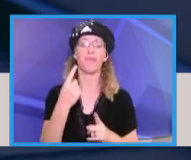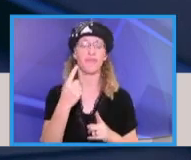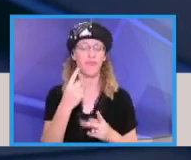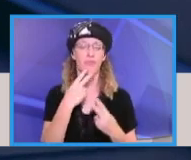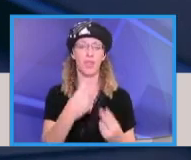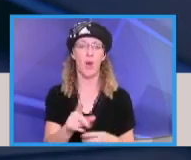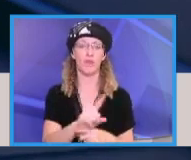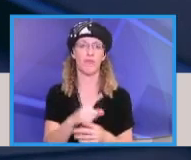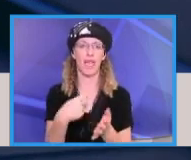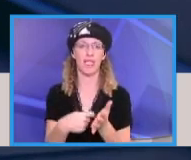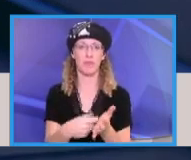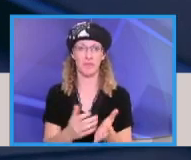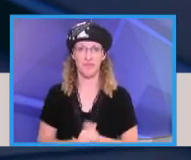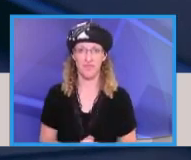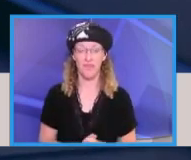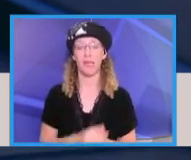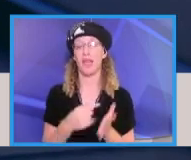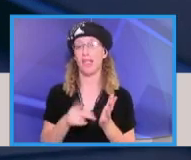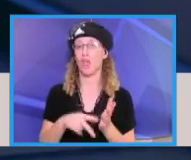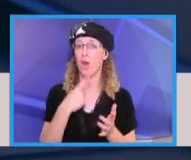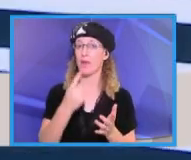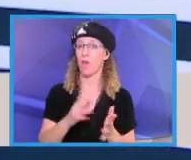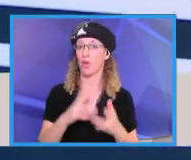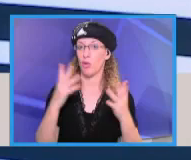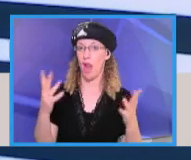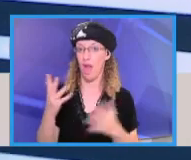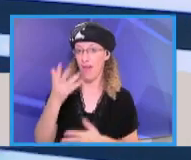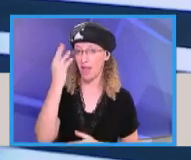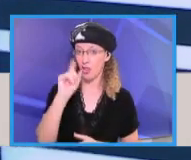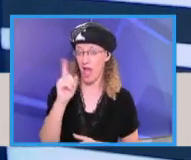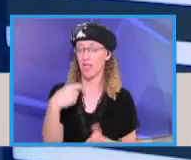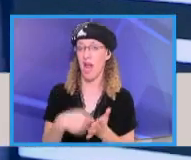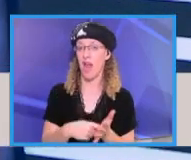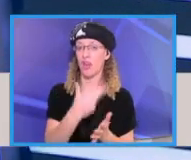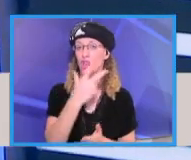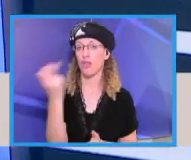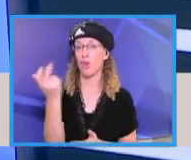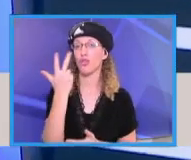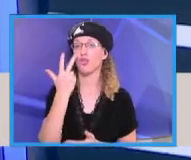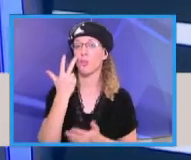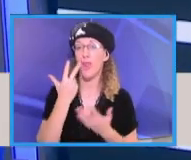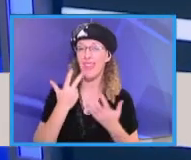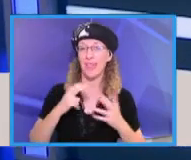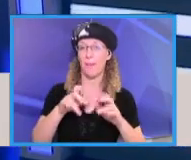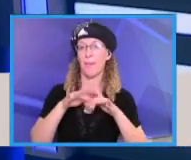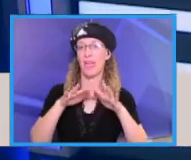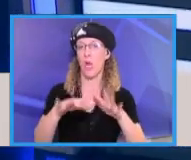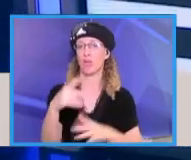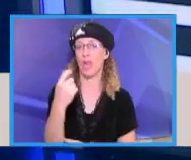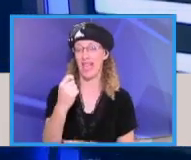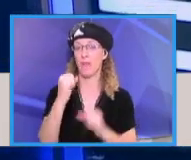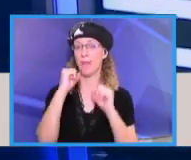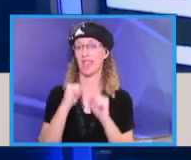פתרון כספי. ולכן יש פה אמירה מאוד מאוד גדולה, ואל תשכח, זה עלה 380 מיליון שקל בבסיס התקציב כל